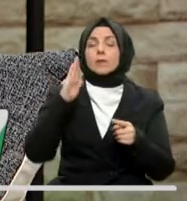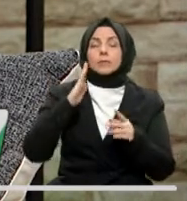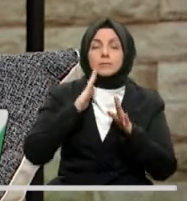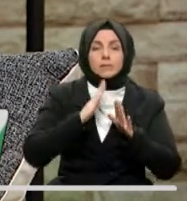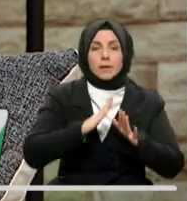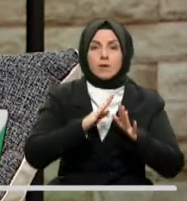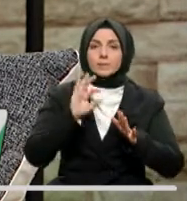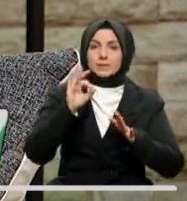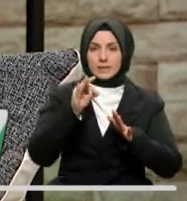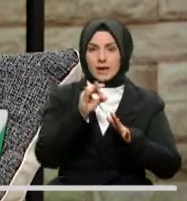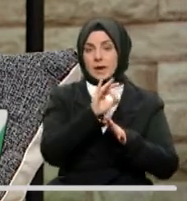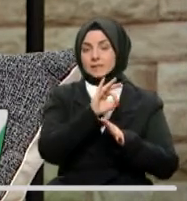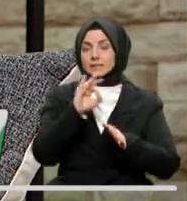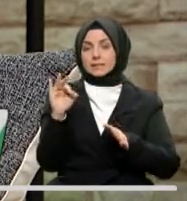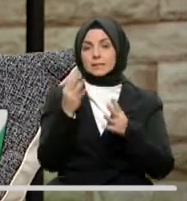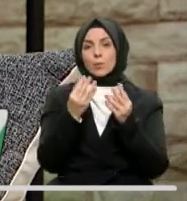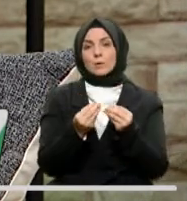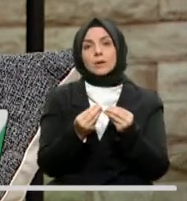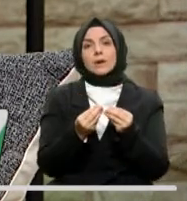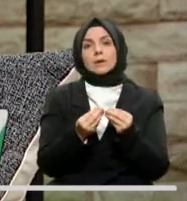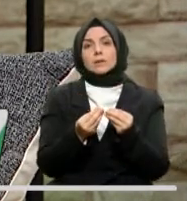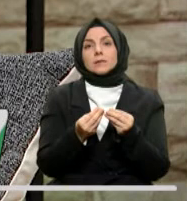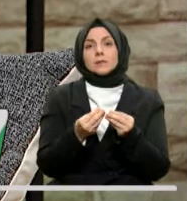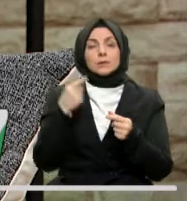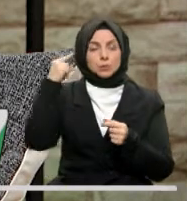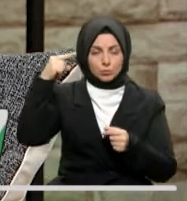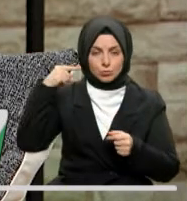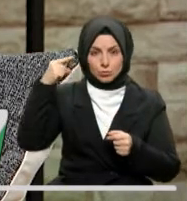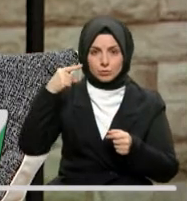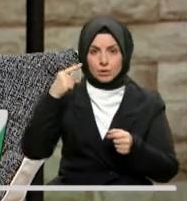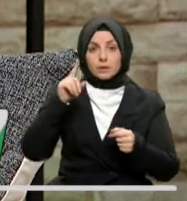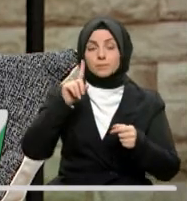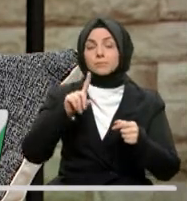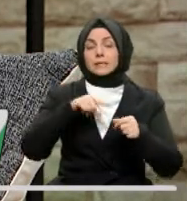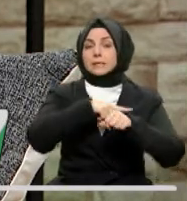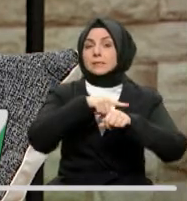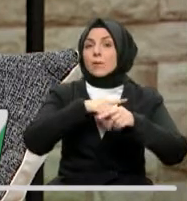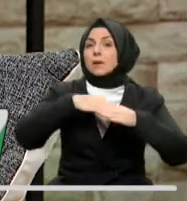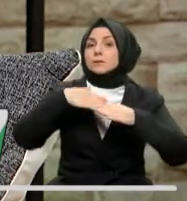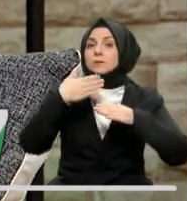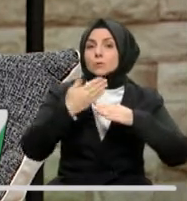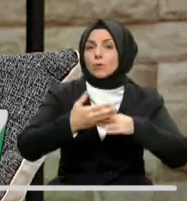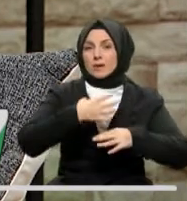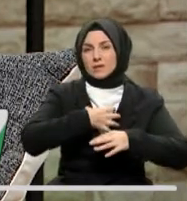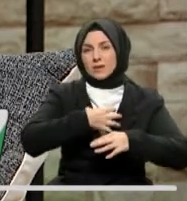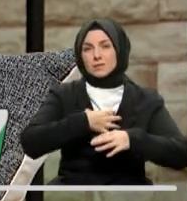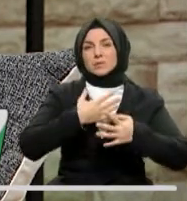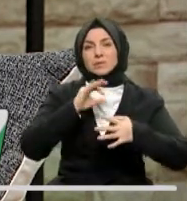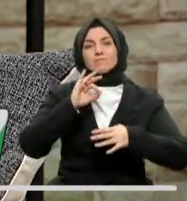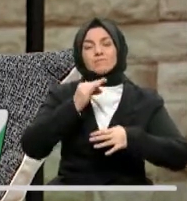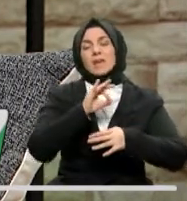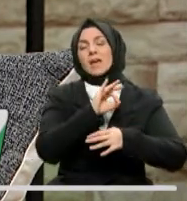Eğer kendi iç depo larımızı doldur Duysak bir zaman sonra artık bu bizim kendi gerçekliğimiz miş gibi